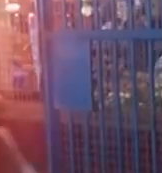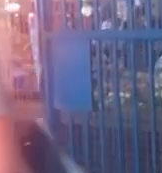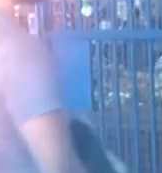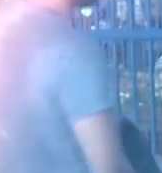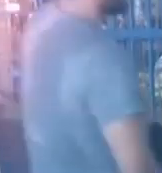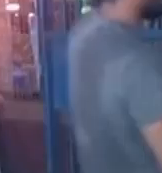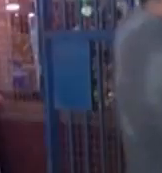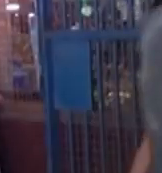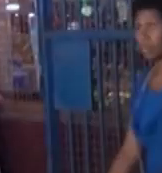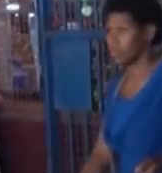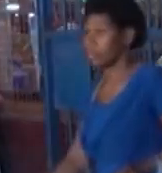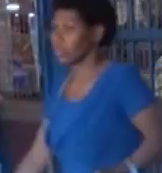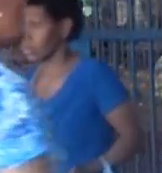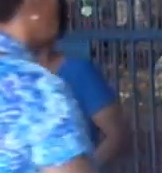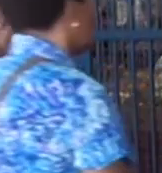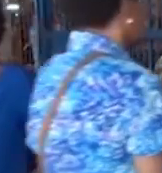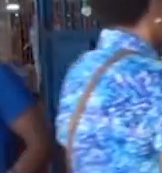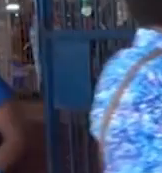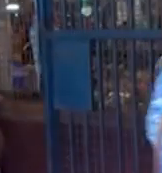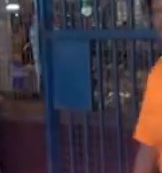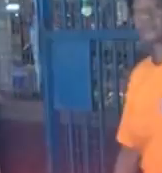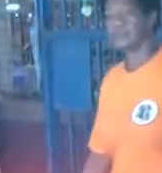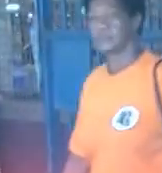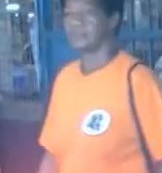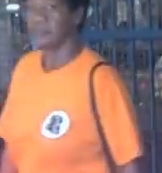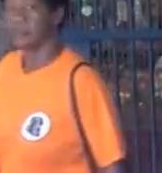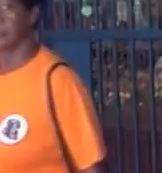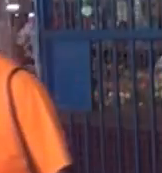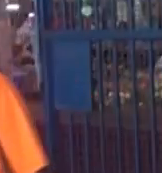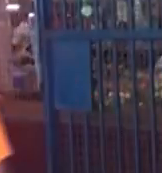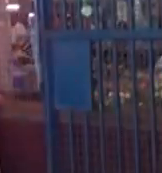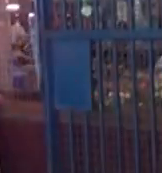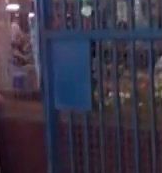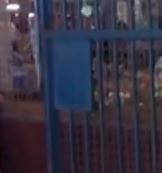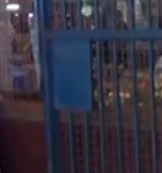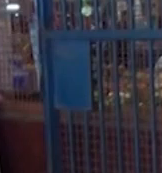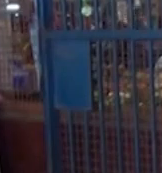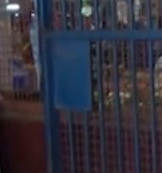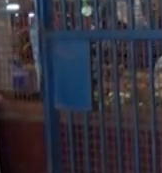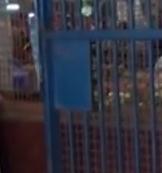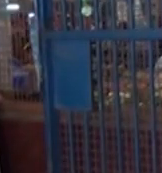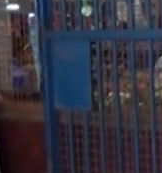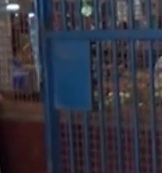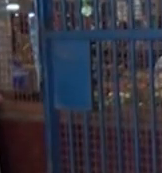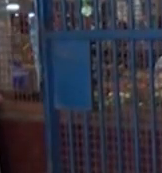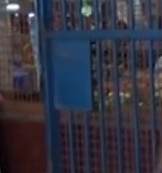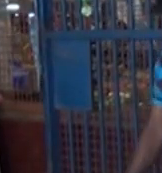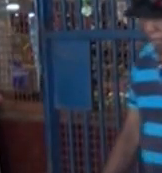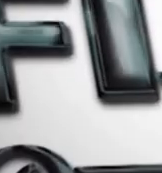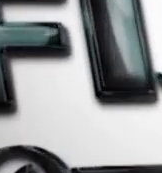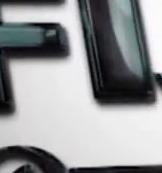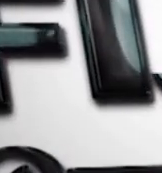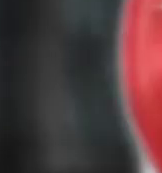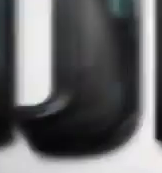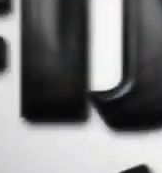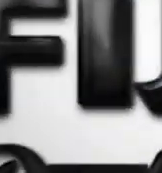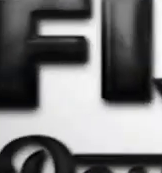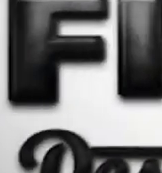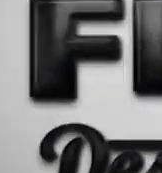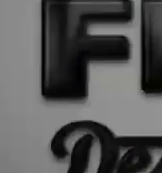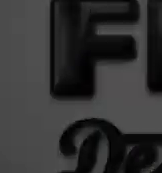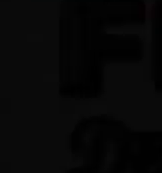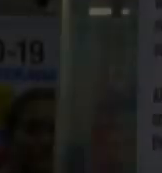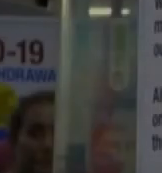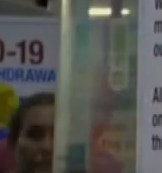कुमार स्वामी नायक गोंगो लिबू लटोका रेडियो फीजी 2 में पुराना गाना लगे हमें बहुत अच्छा लगे रेडियो फीजी